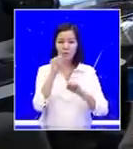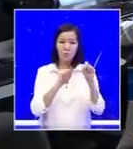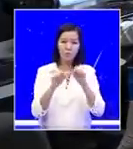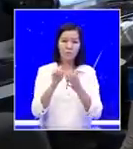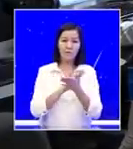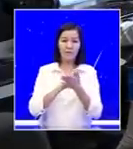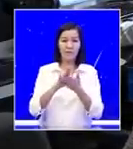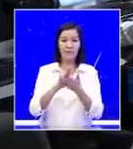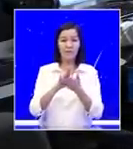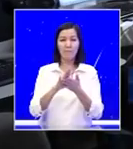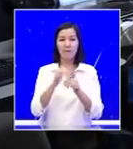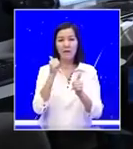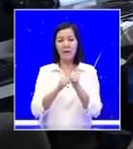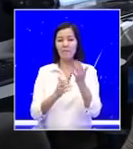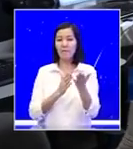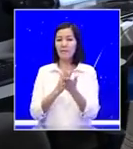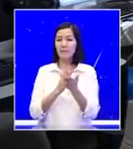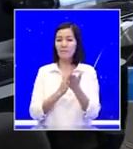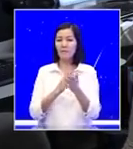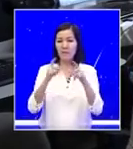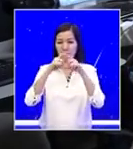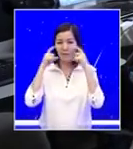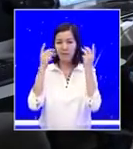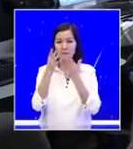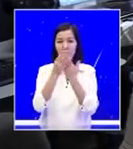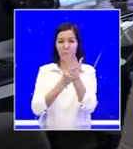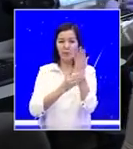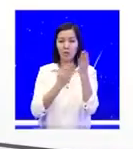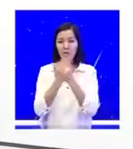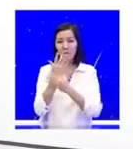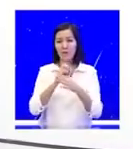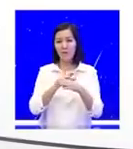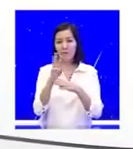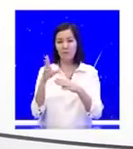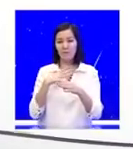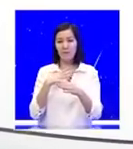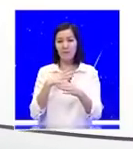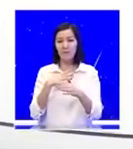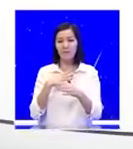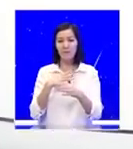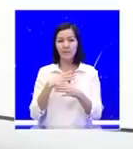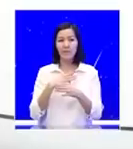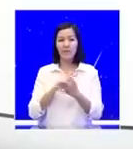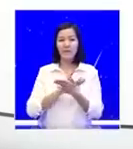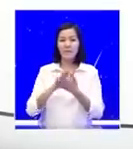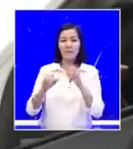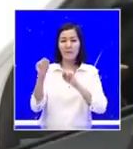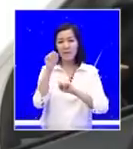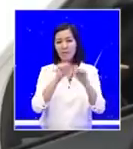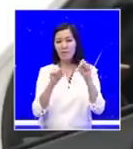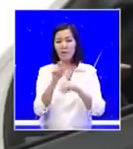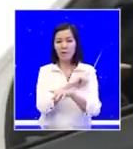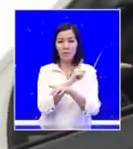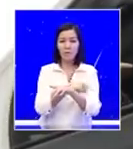офиста, және де әрбір қызметкер маска және перчаткамен қамтамасыз етіледі. Серіктестік санитарлық сақтық шараларын барынша